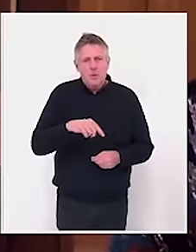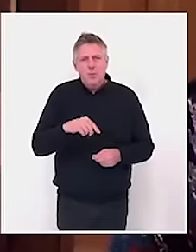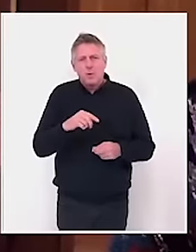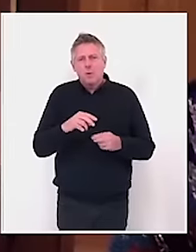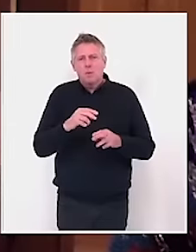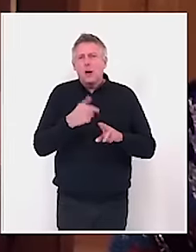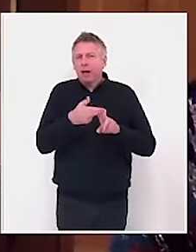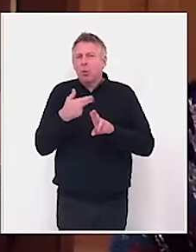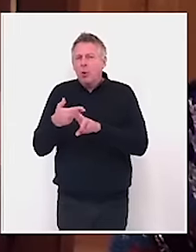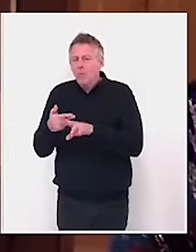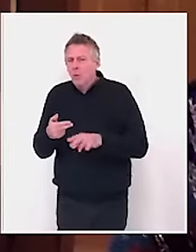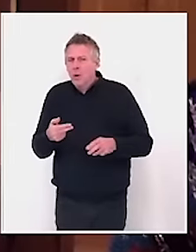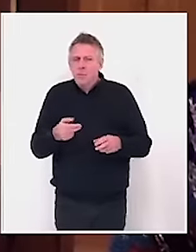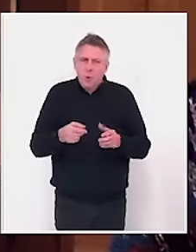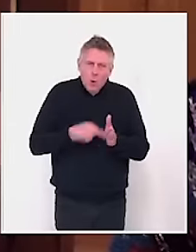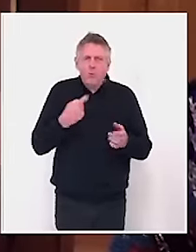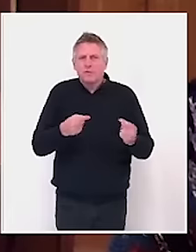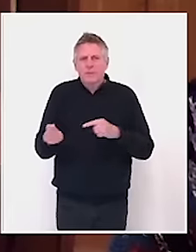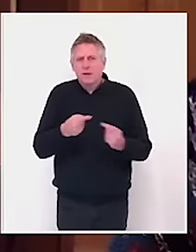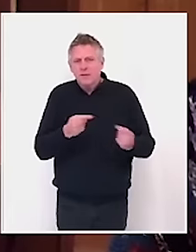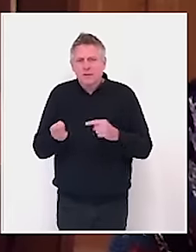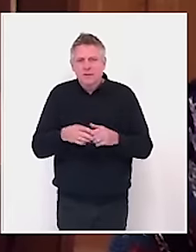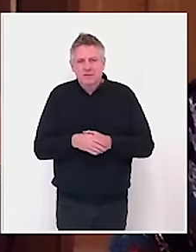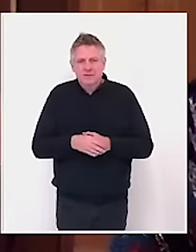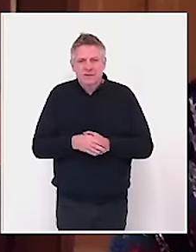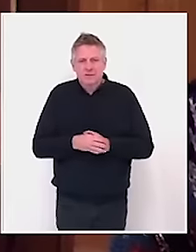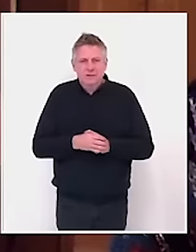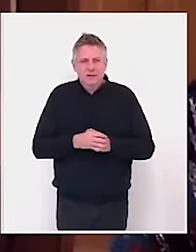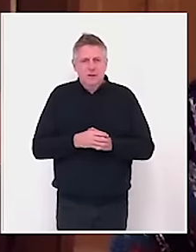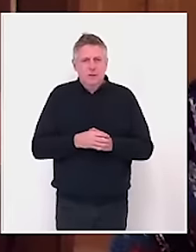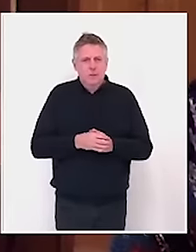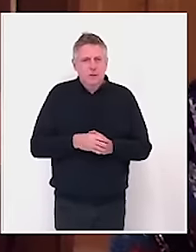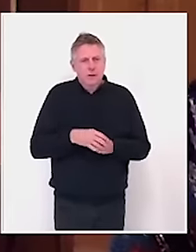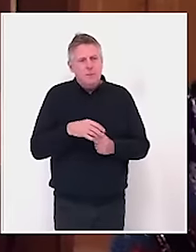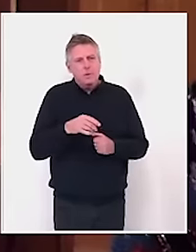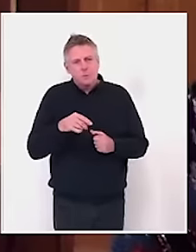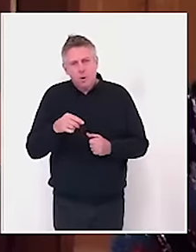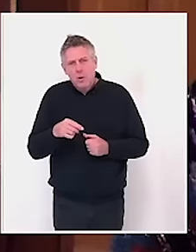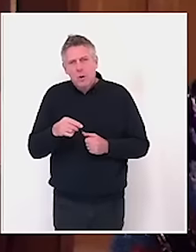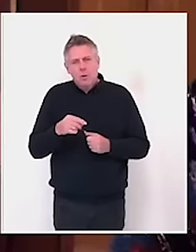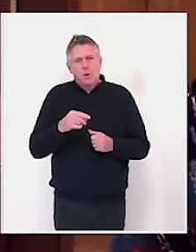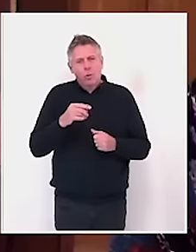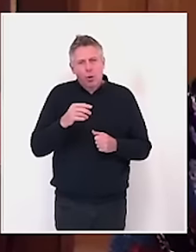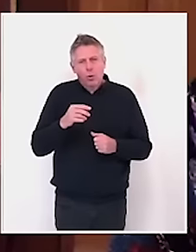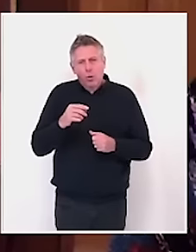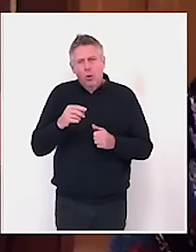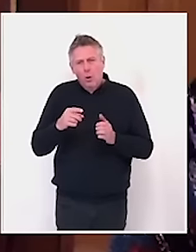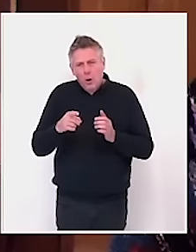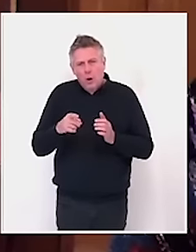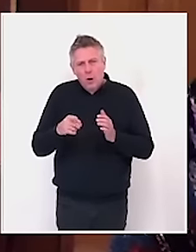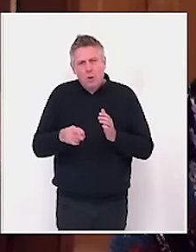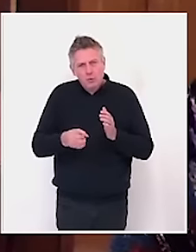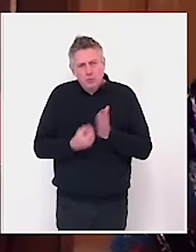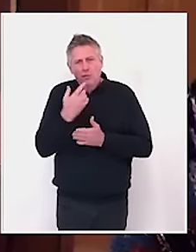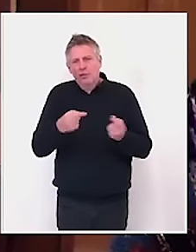quand quelqu'un est mis en cause. Je trouve normal que la personne mise en cause puisse répondre, mais pas reprendre un nouveau débat.